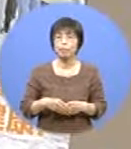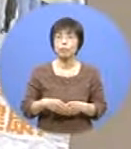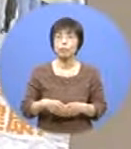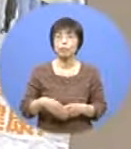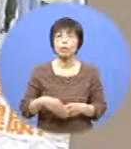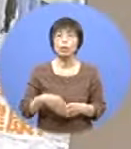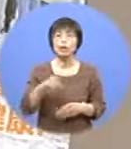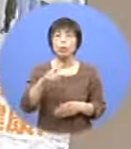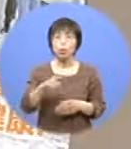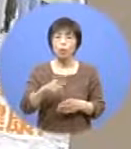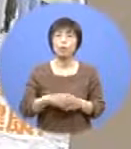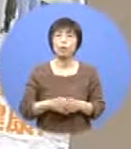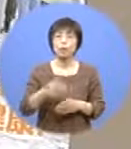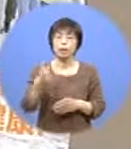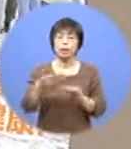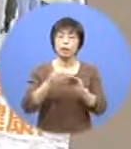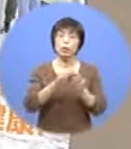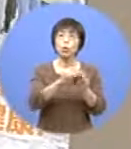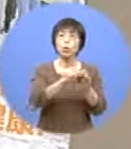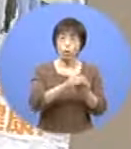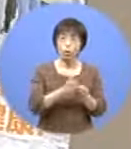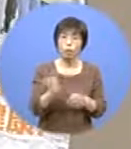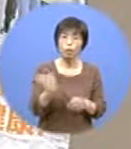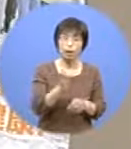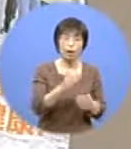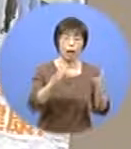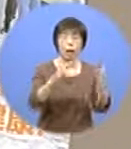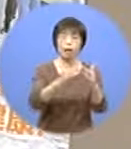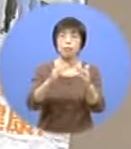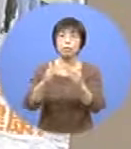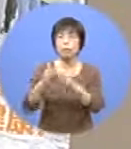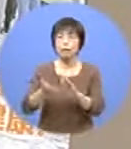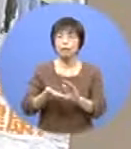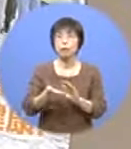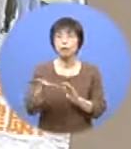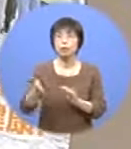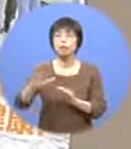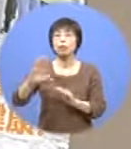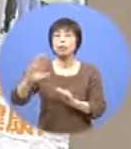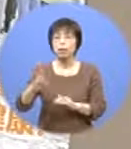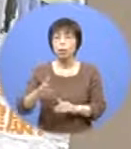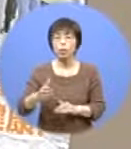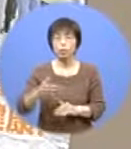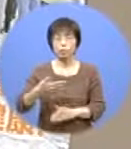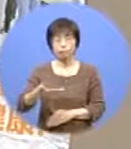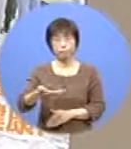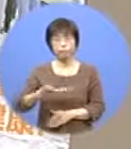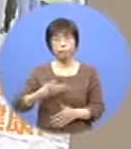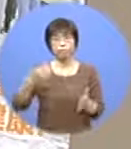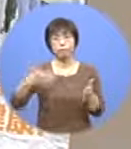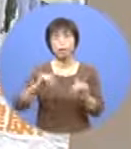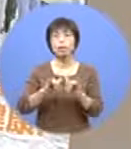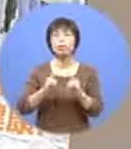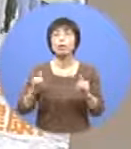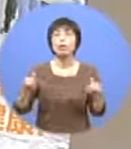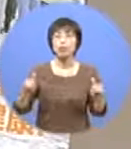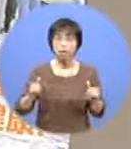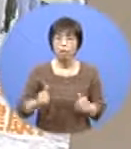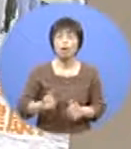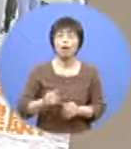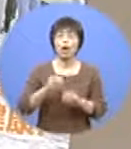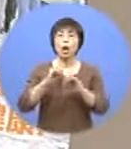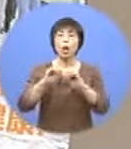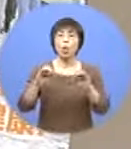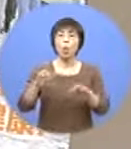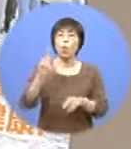県民の友は市町村を通じて各世帯に配布していますが、お手元に届いていないという方は県庁広